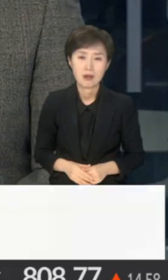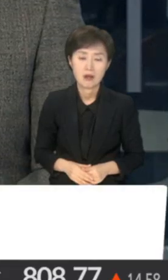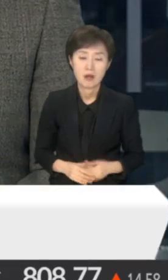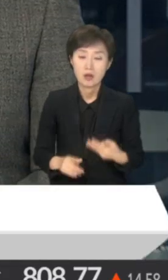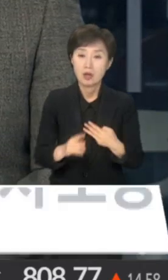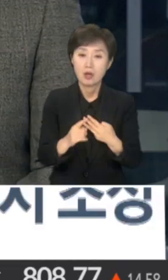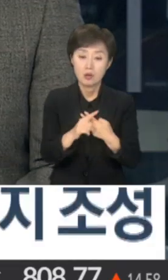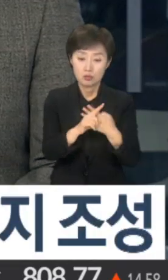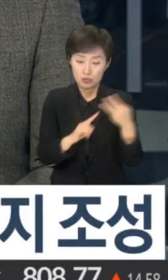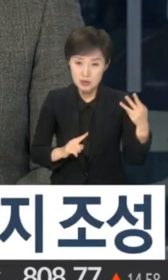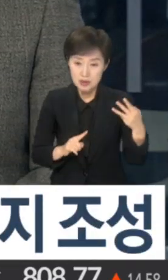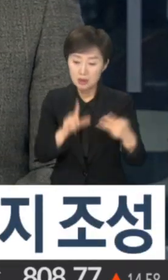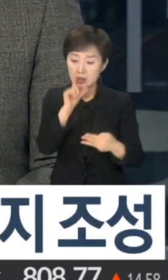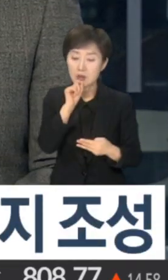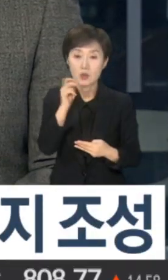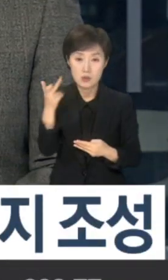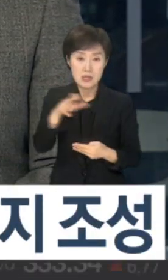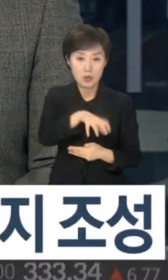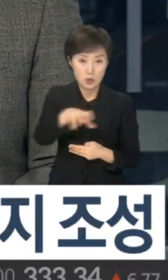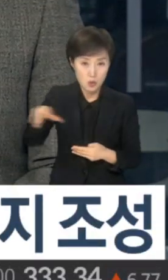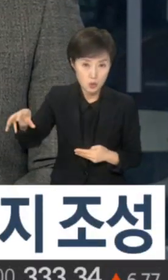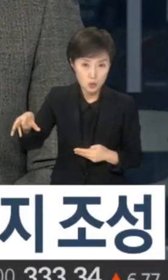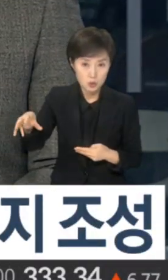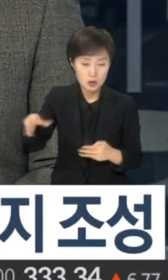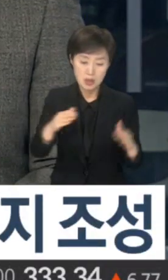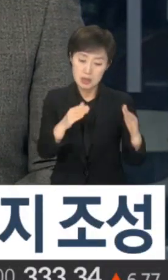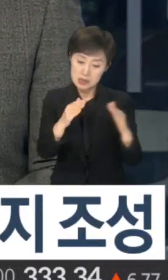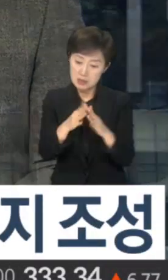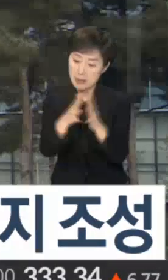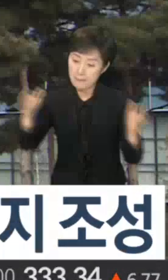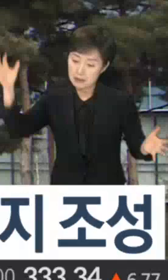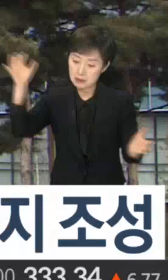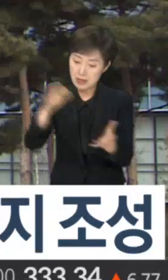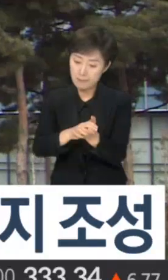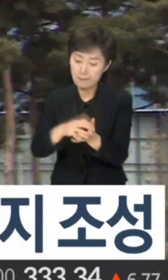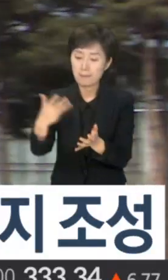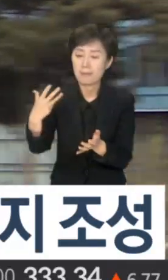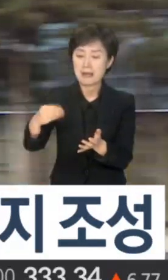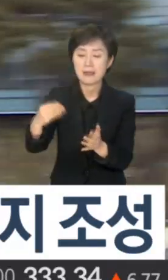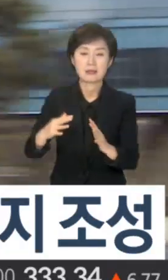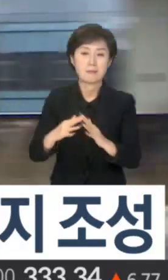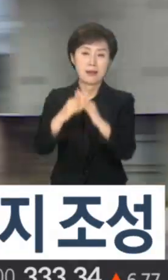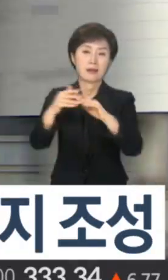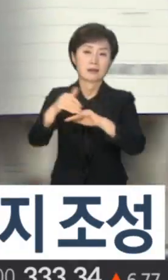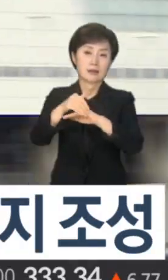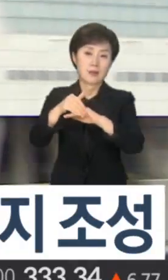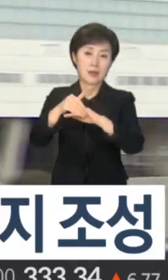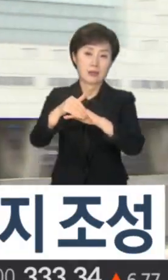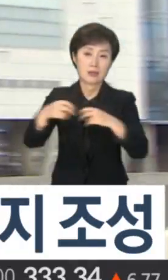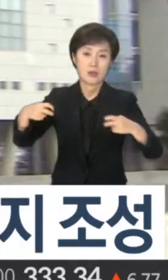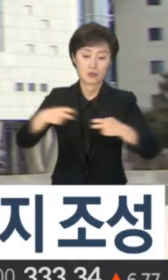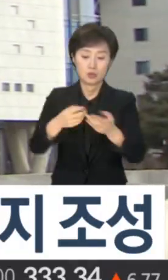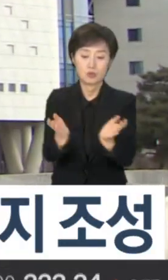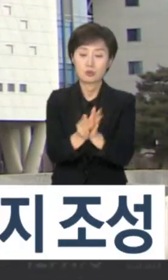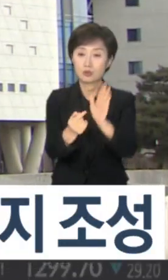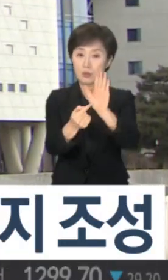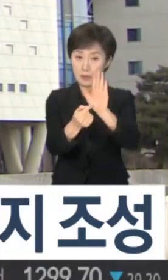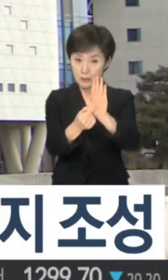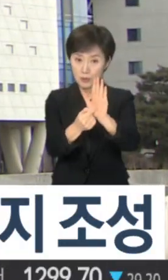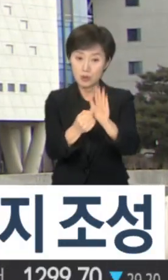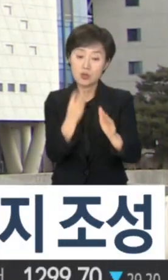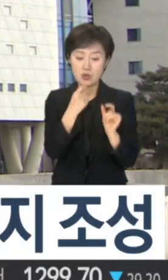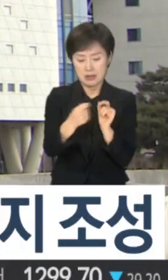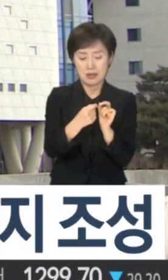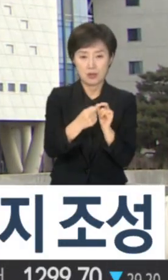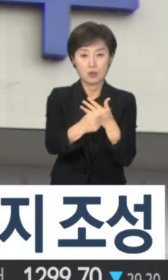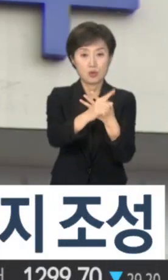경기도 구리와 오산 등 수도권 주택 6만 5,500호를 포함해서 8만 호가 공급됩니다. 국토교통부는 서울과 인접한 구리